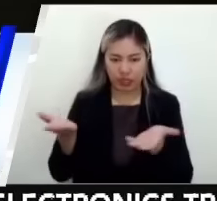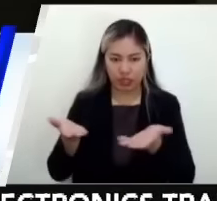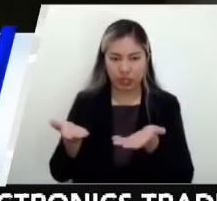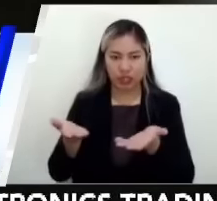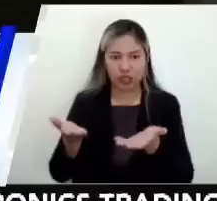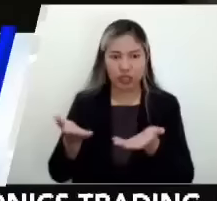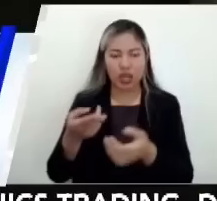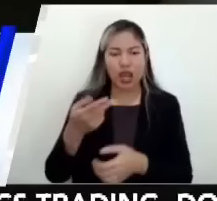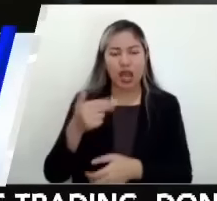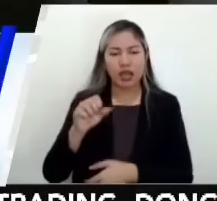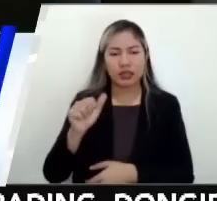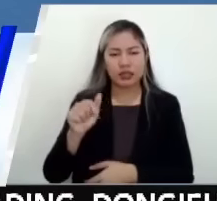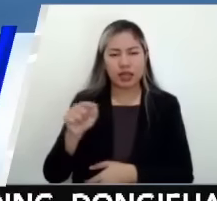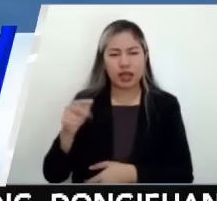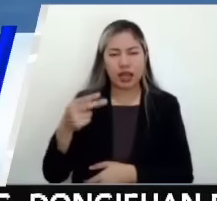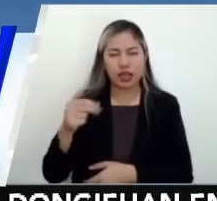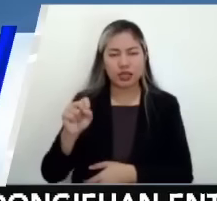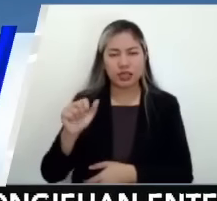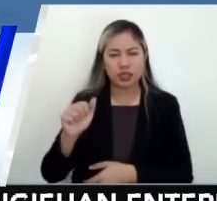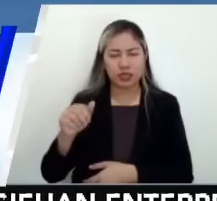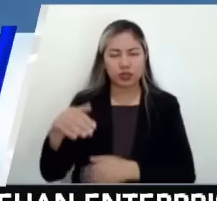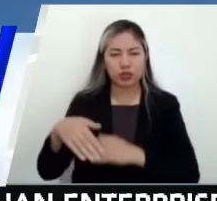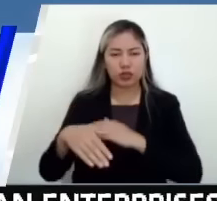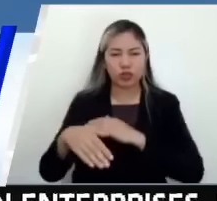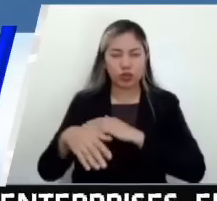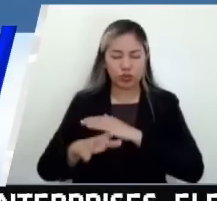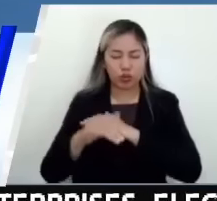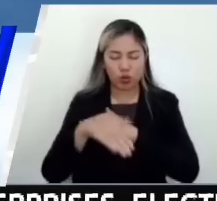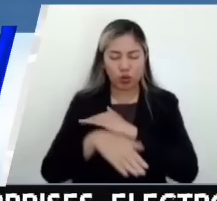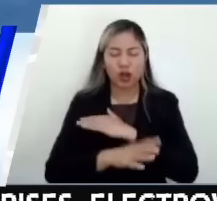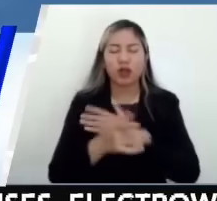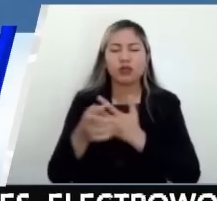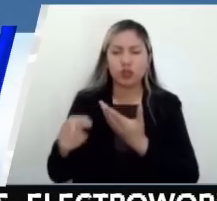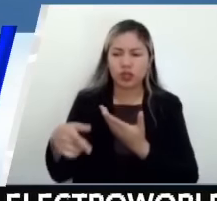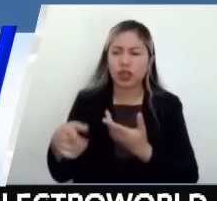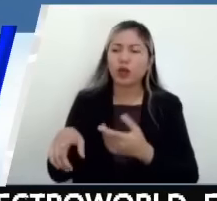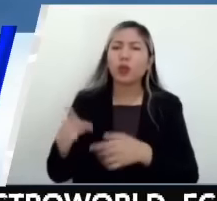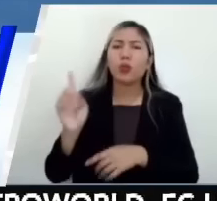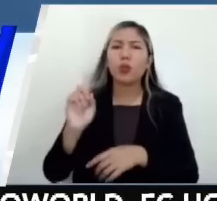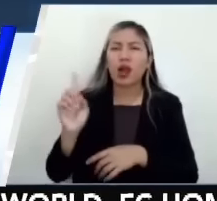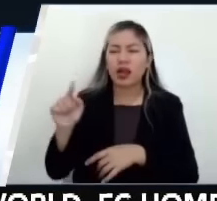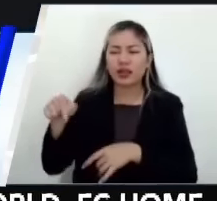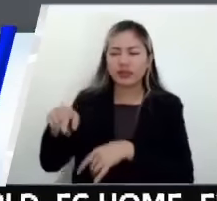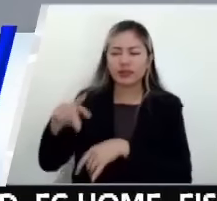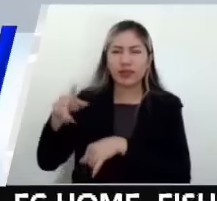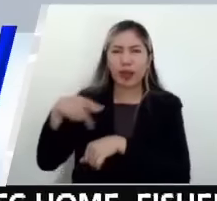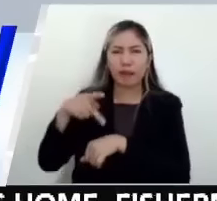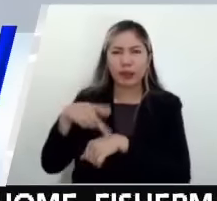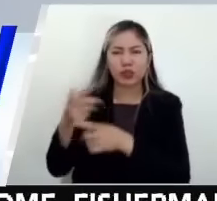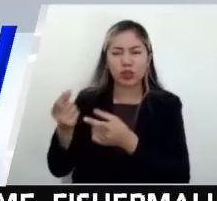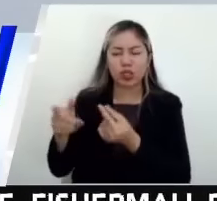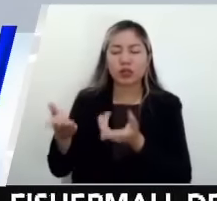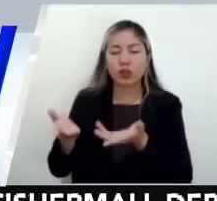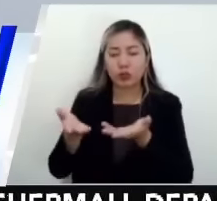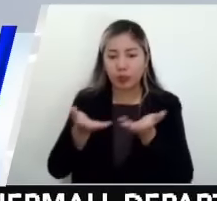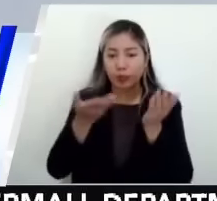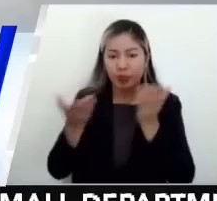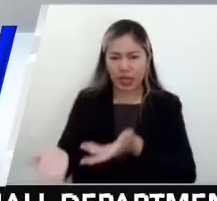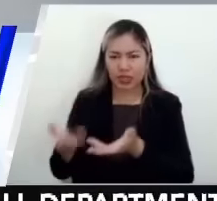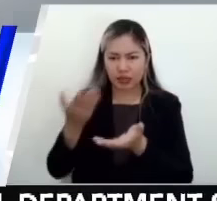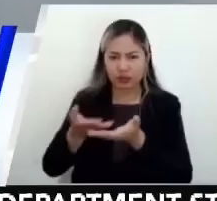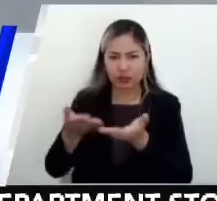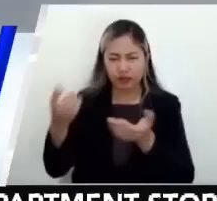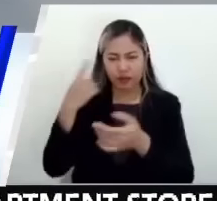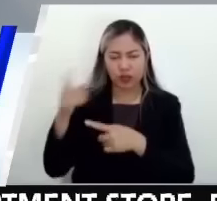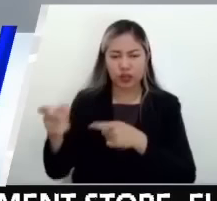ng ayuda sa mga mangingisda dito. Namataan ko rin doon ang China Coast Guard Vessel 21555 na humarang at bumutas sa